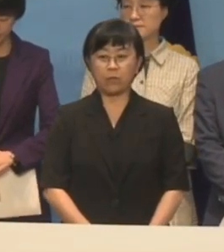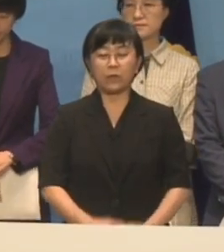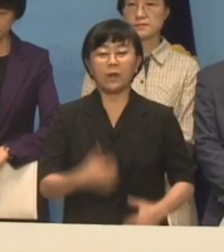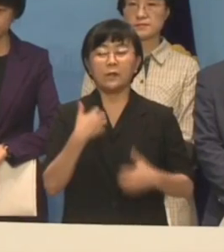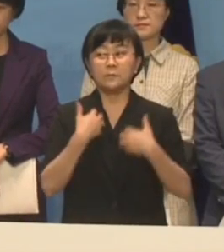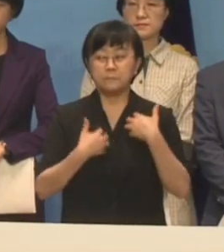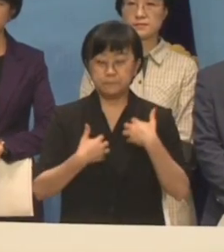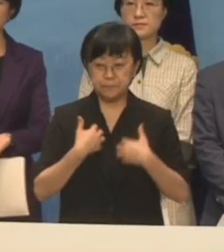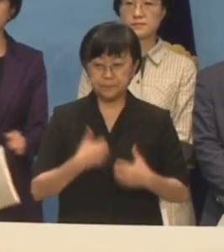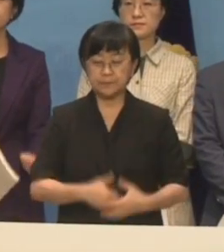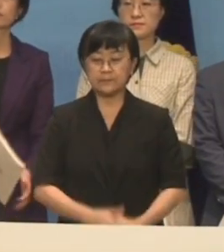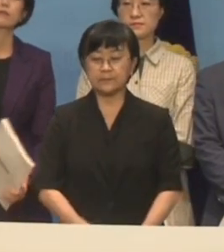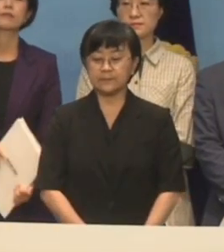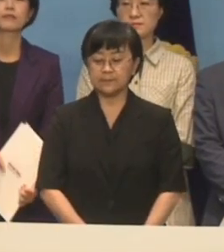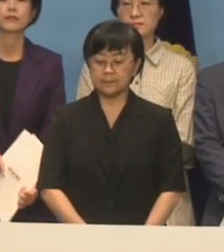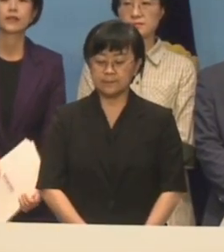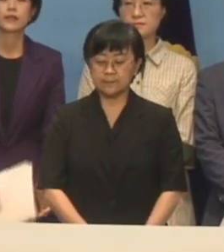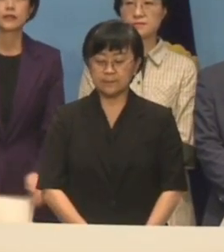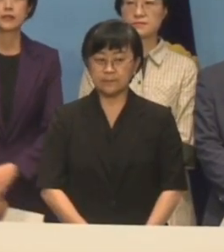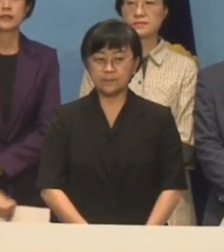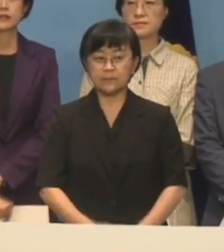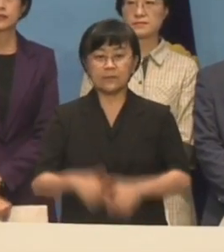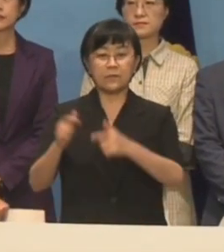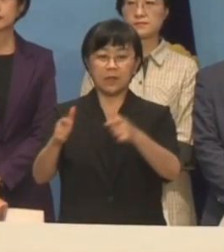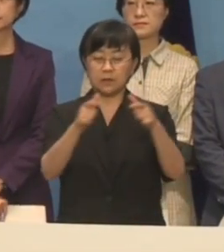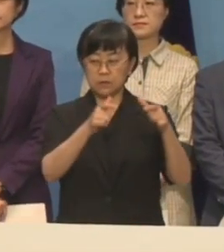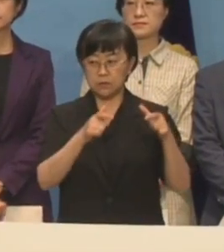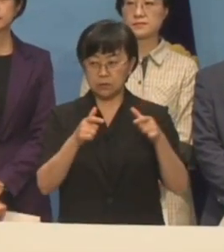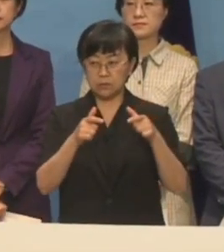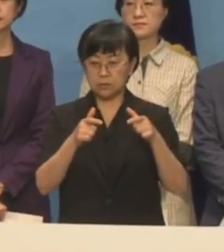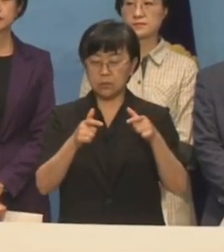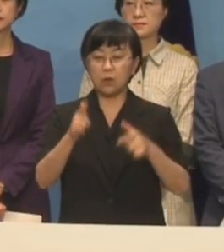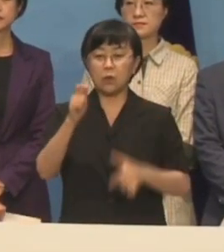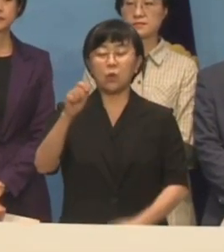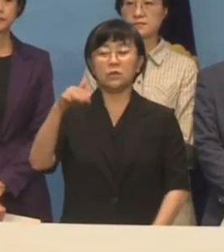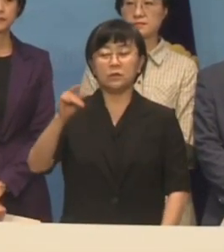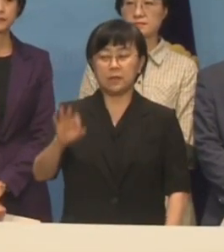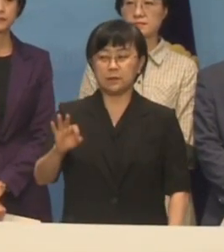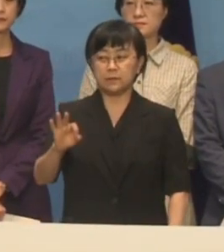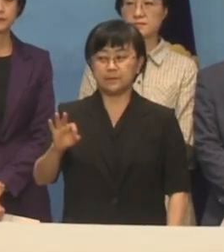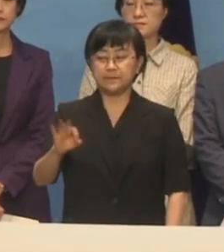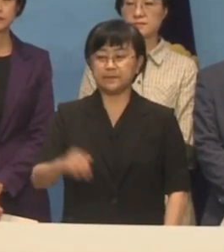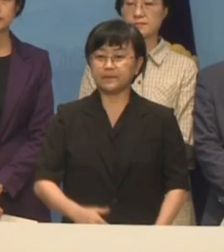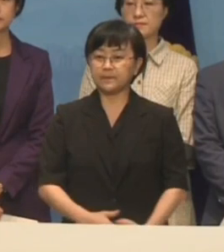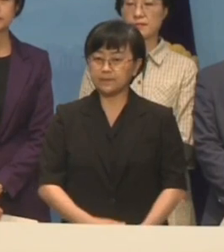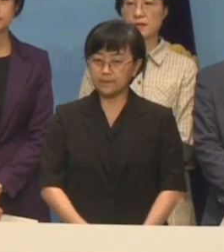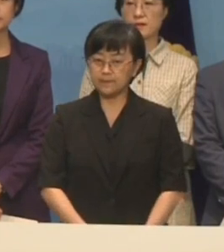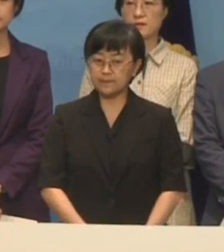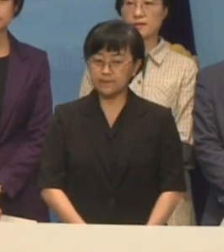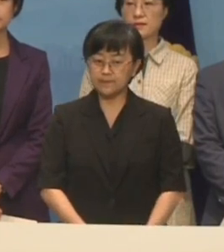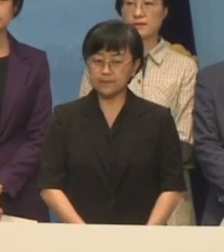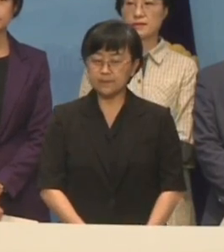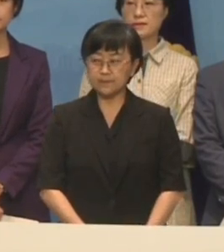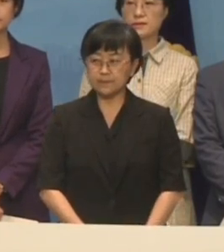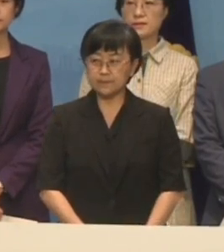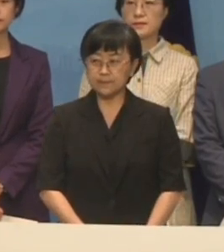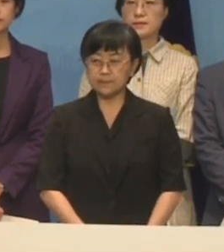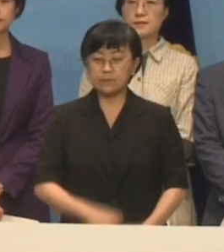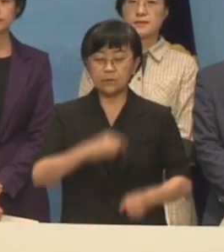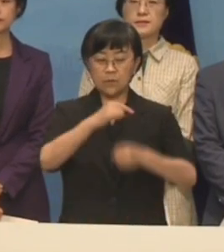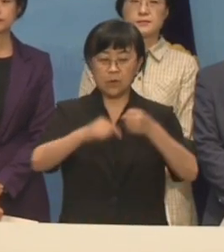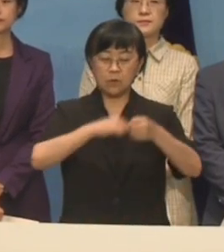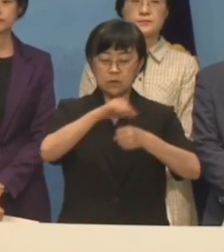네, 반갑습니다. 저도 지역구가 고창입니다. 그래서 우리